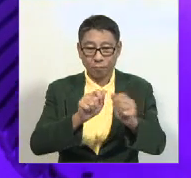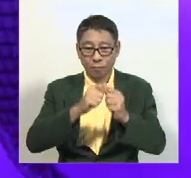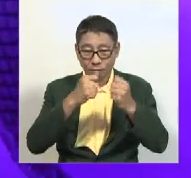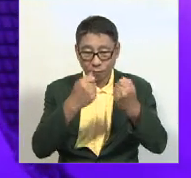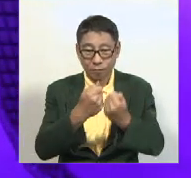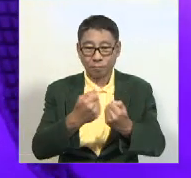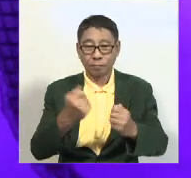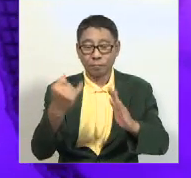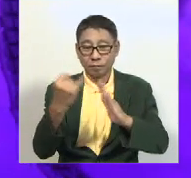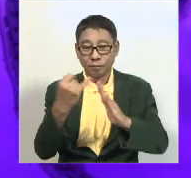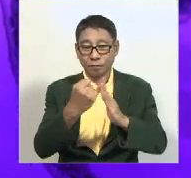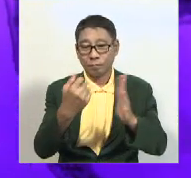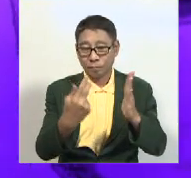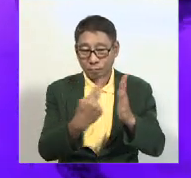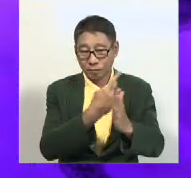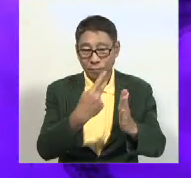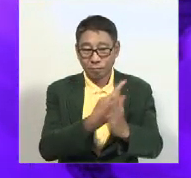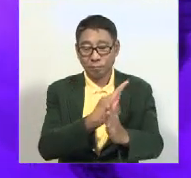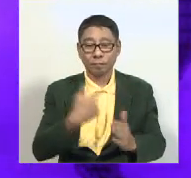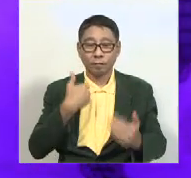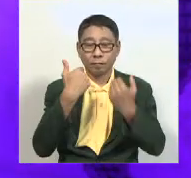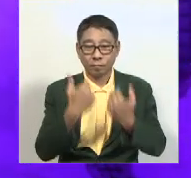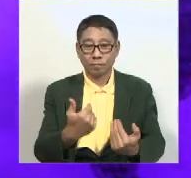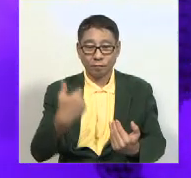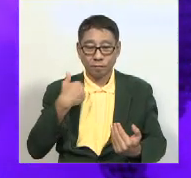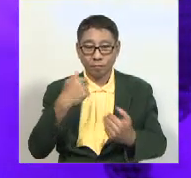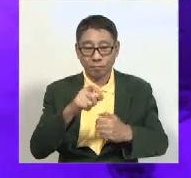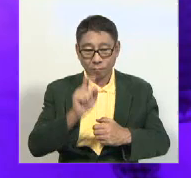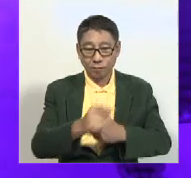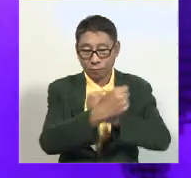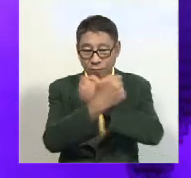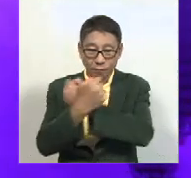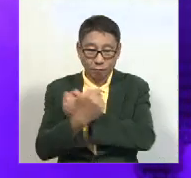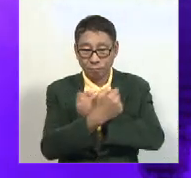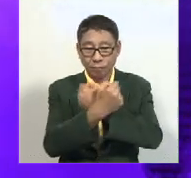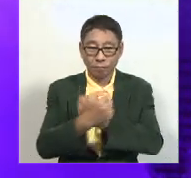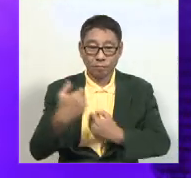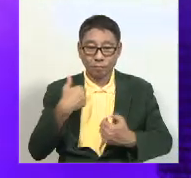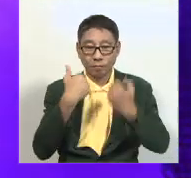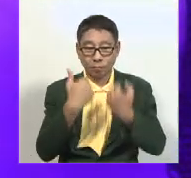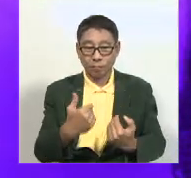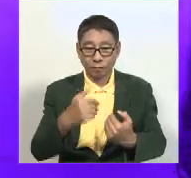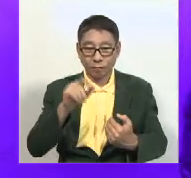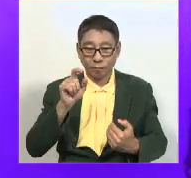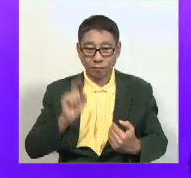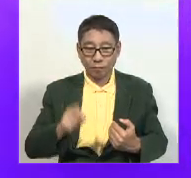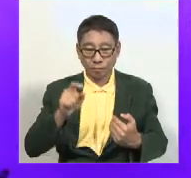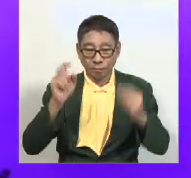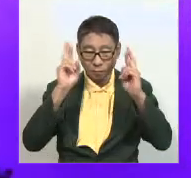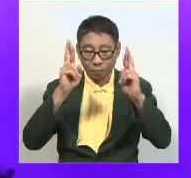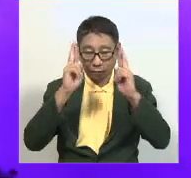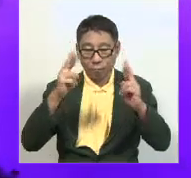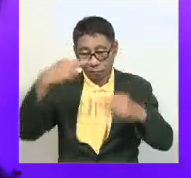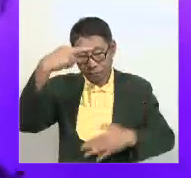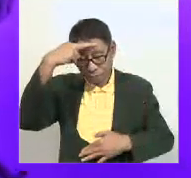อำเภอในสังขละบุรีทองผาภูมิไซโยกเมืองกาญจนบุรีและด่านมะขามเตี้ยเป็นเขตเฝ้าระวังโร